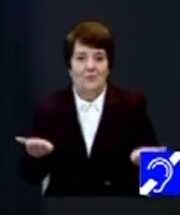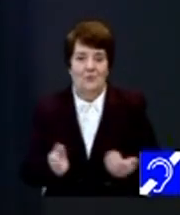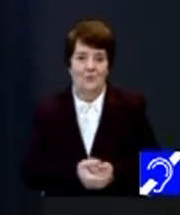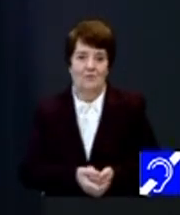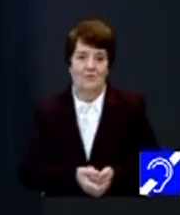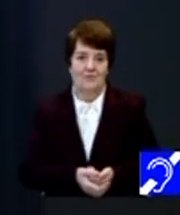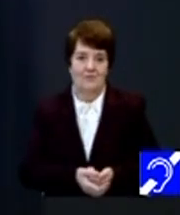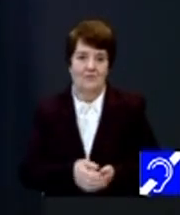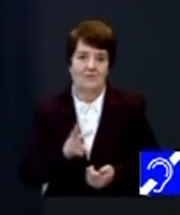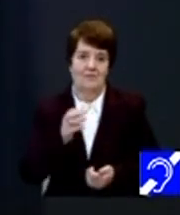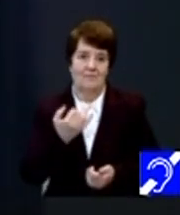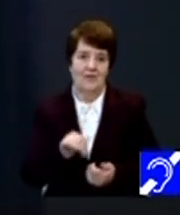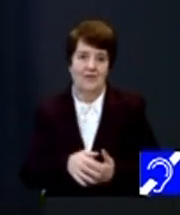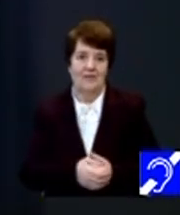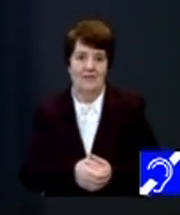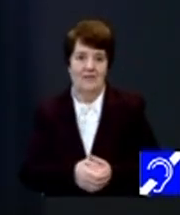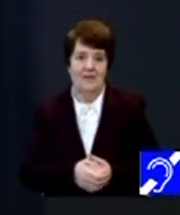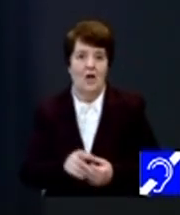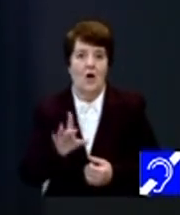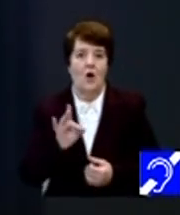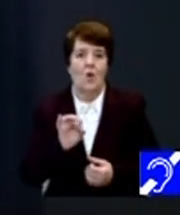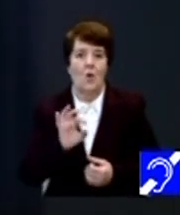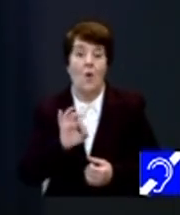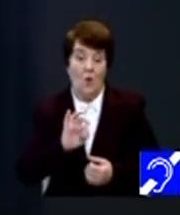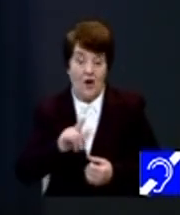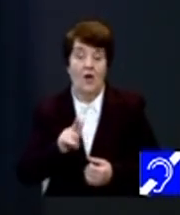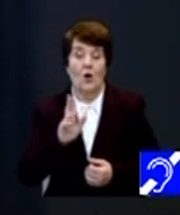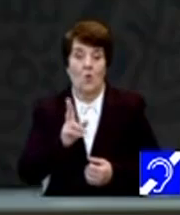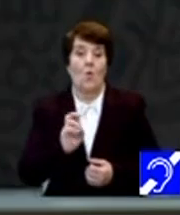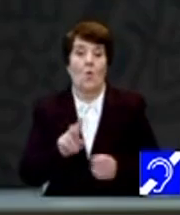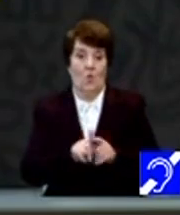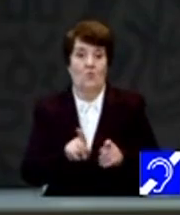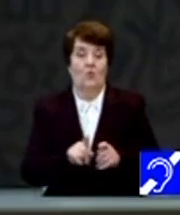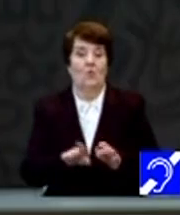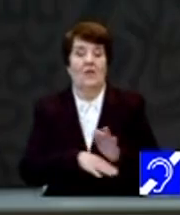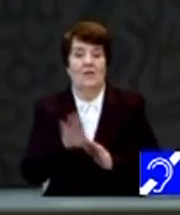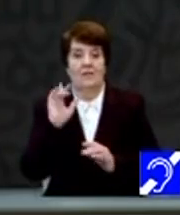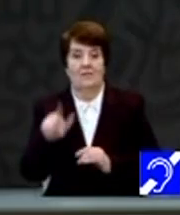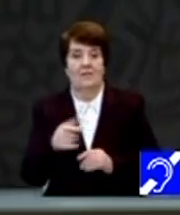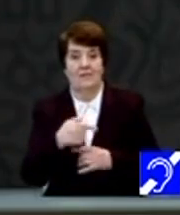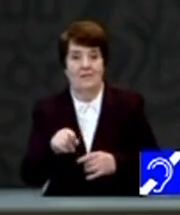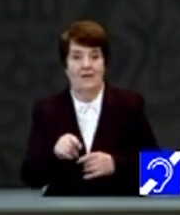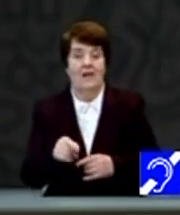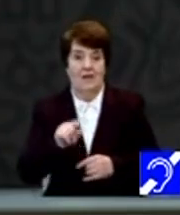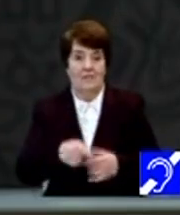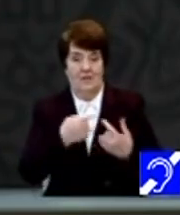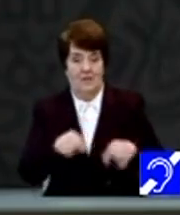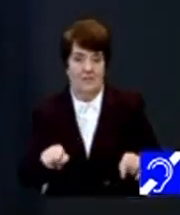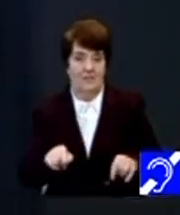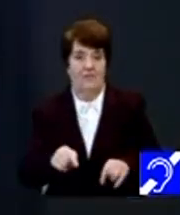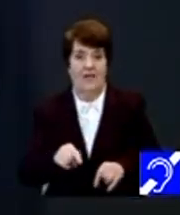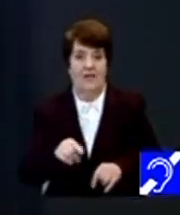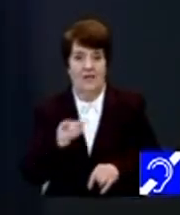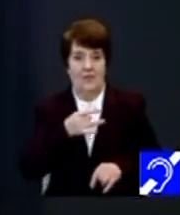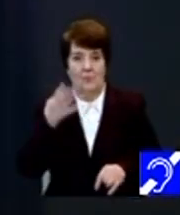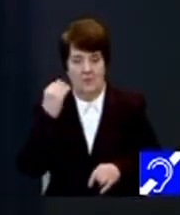chiar nu știu. Mai... oricum emigram undeva. Dar crezi că viața ta era să fie altfel aici,